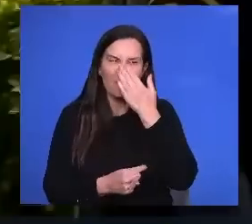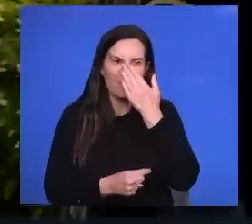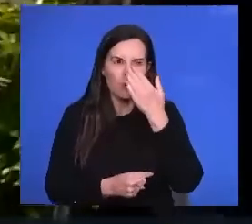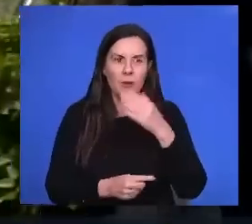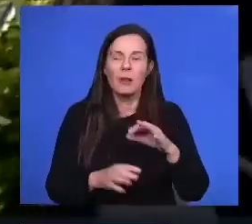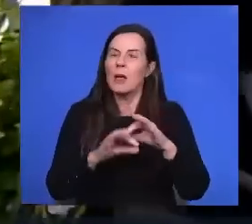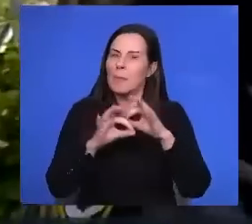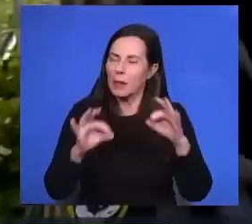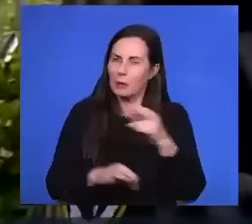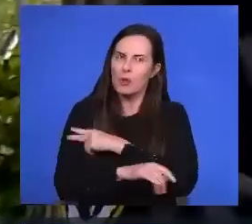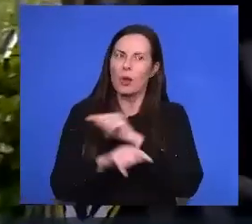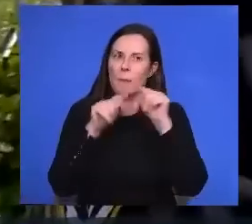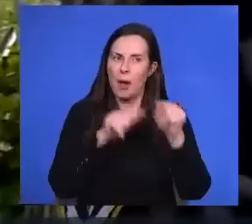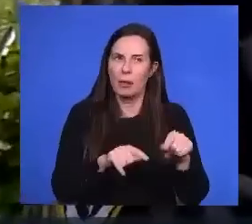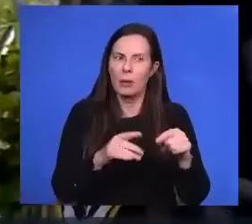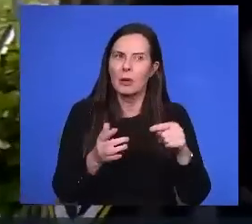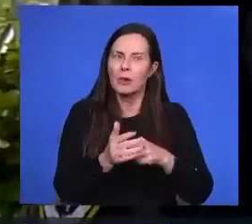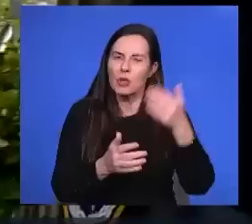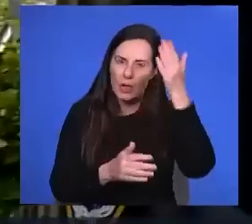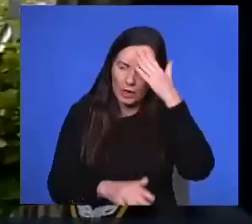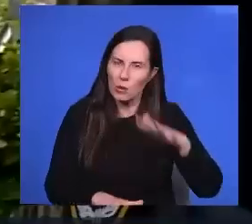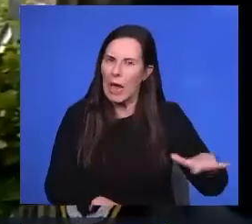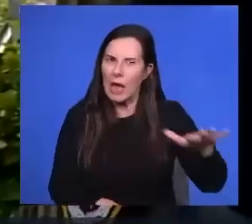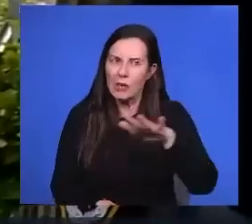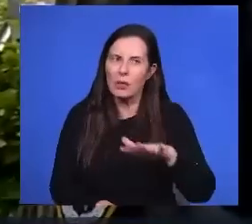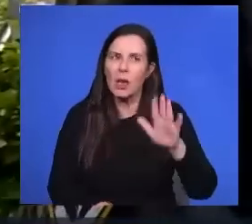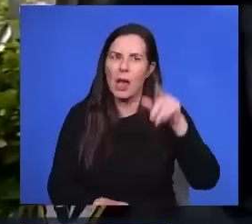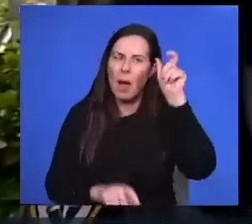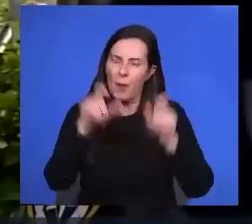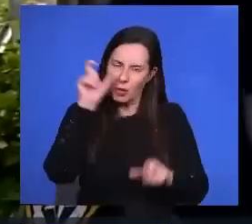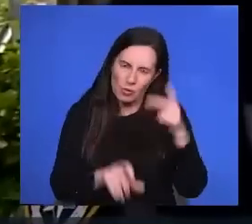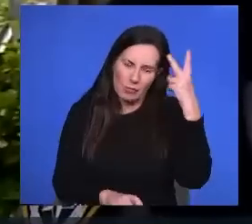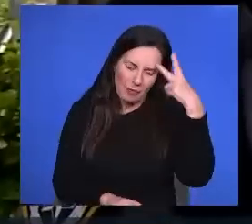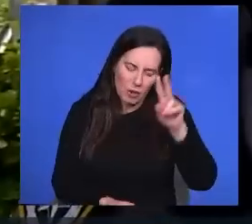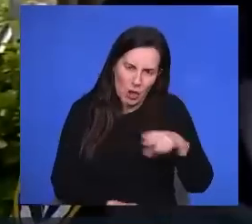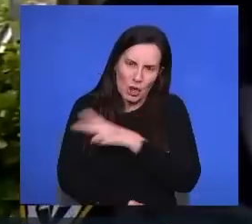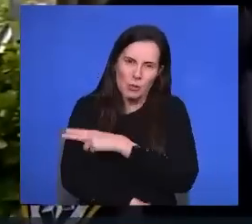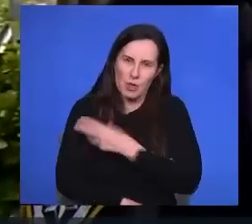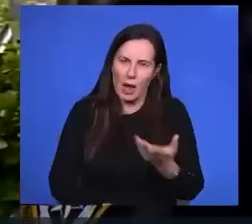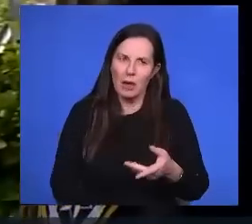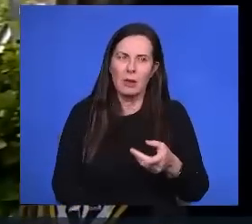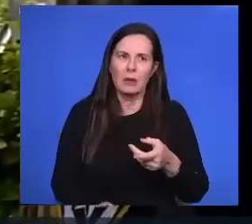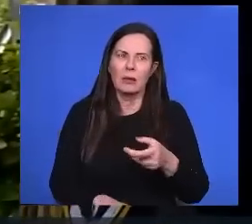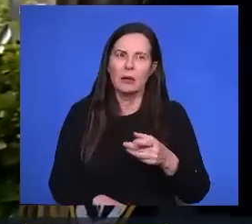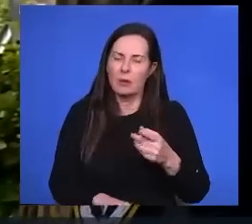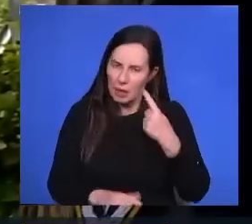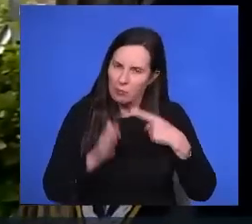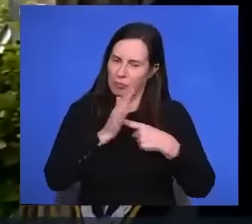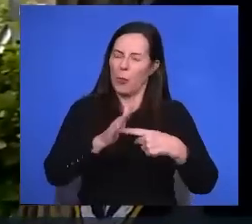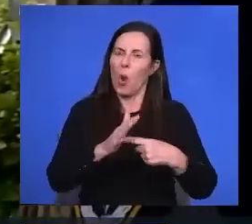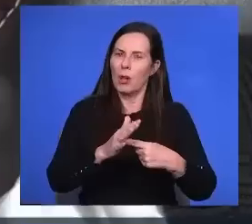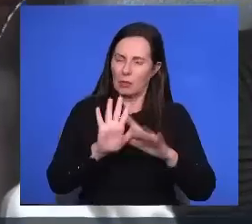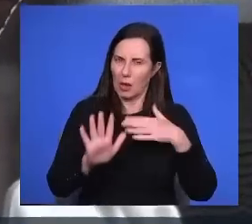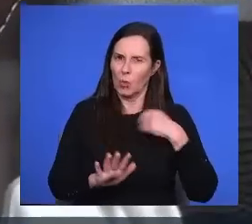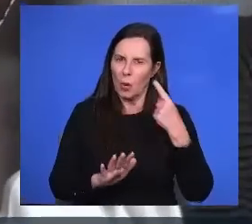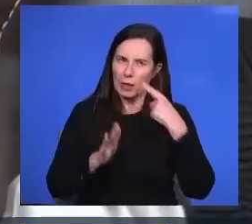תחילת הכוחות שהגיעו על מנת שיכירו את השטח. גם האוכלוסייה כמובן תבין שיש כאן משטרה בצורה מאוד מאוד ברורה ומאוד